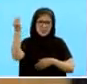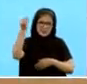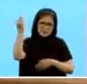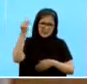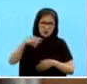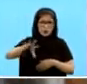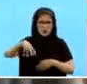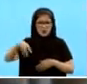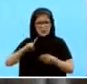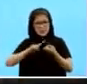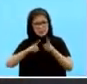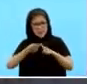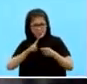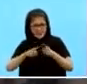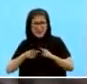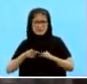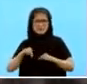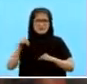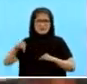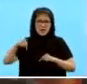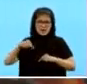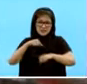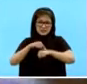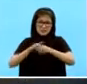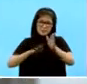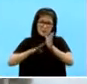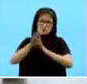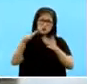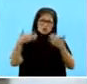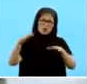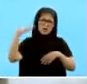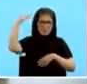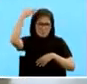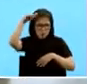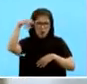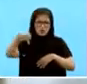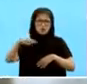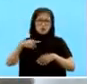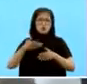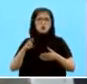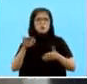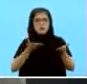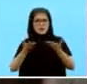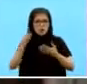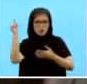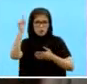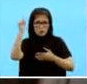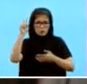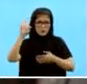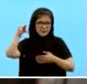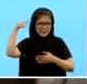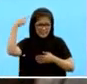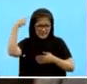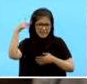kemajuan zaman, mal juga bisa digunakan sebagai tempat pelaksanaan layanan publik oleh pemerintah daerah. Hal ini menjadi perhatian Deddy